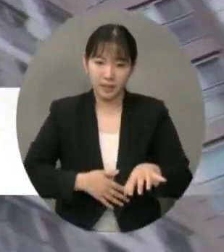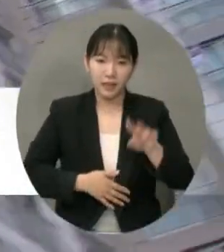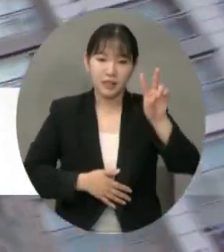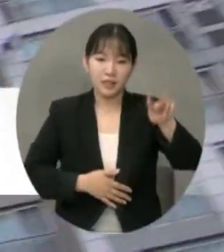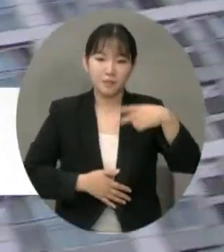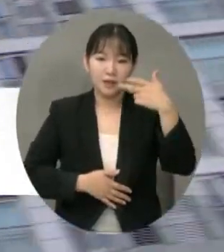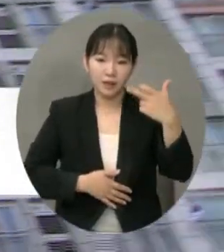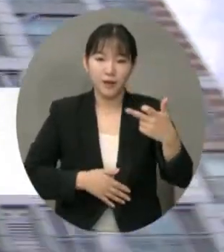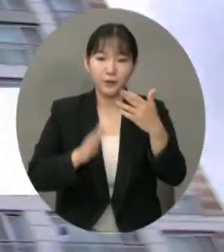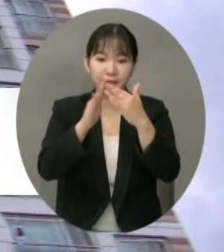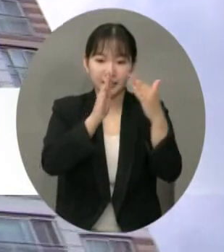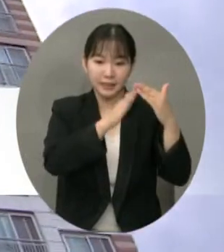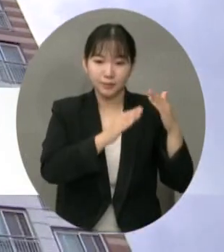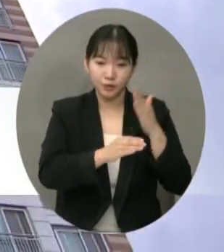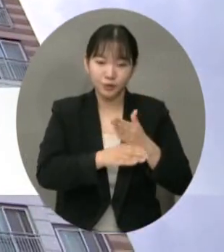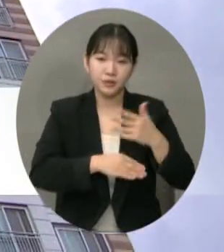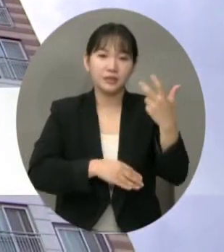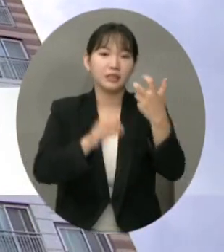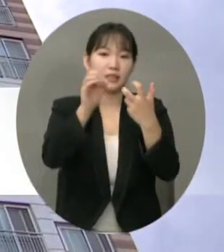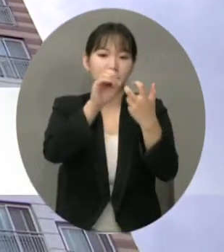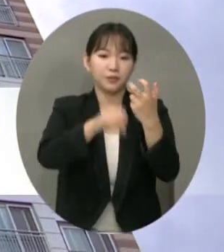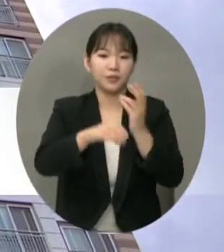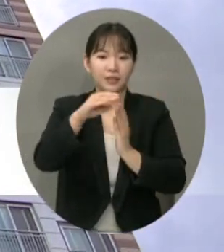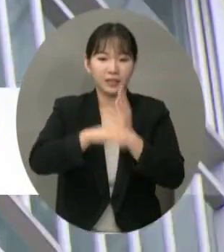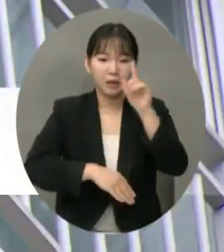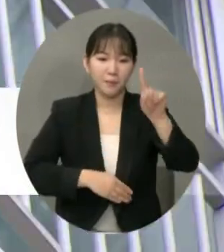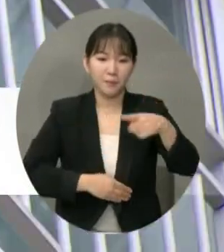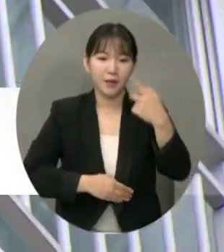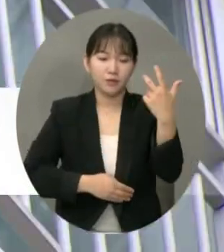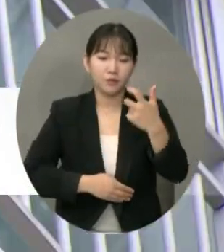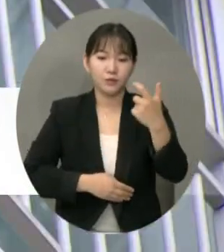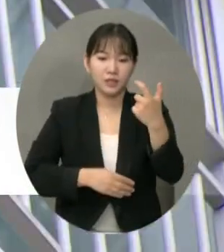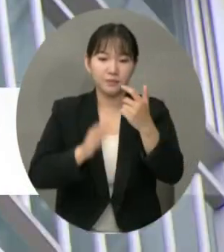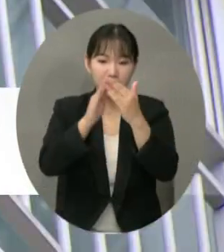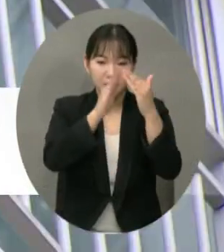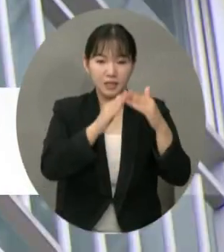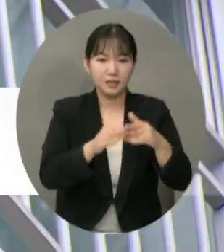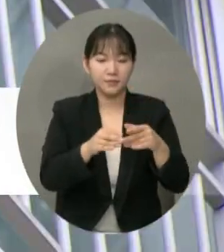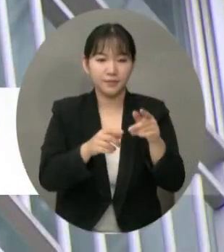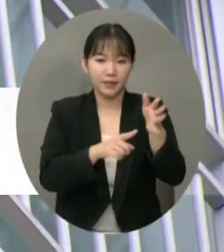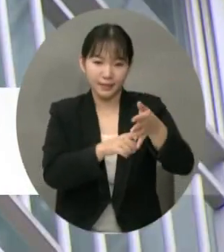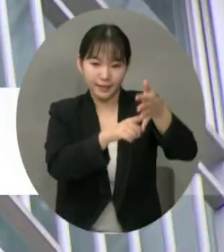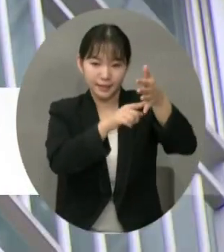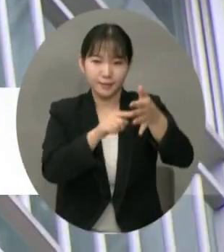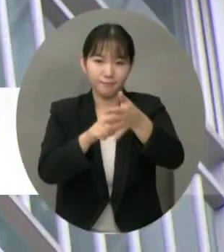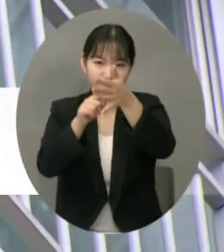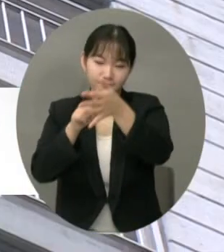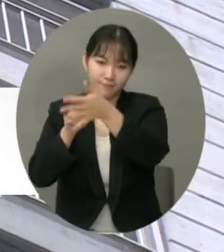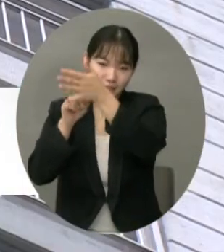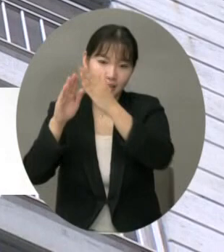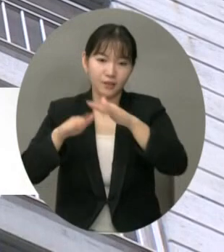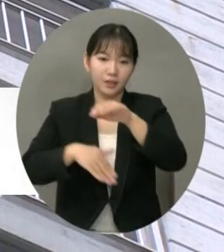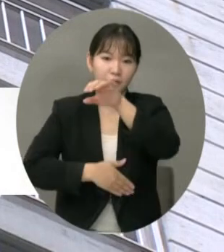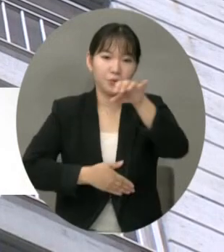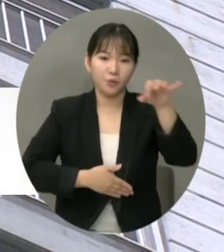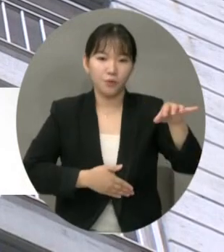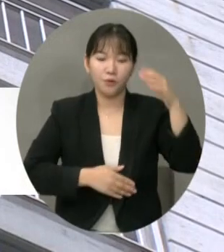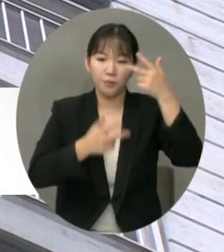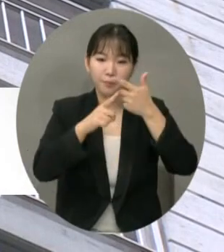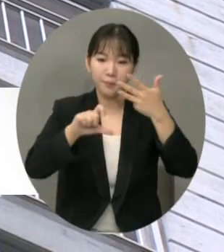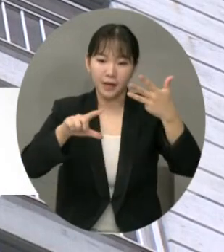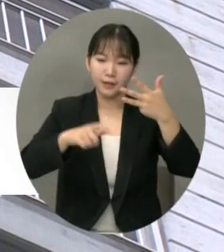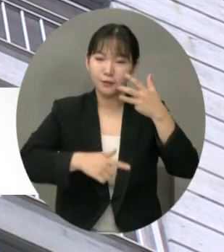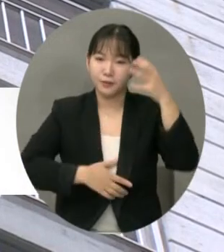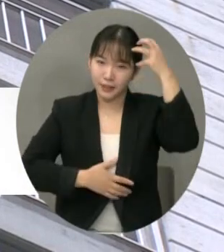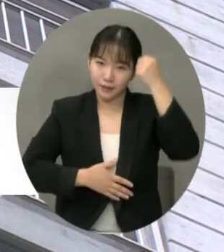217 가구 가운데 70% 넘는 160여 가구가 태극기를 개 이양하는 등 전남 1대에서 광복절을